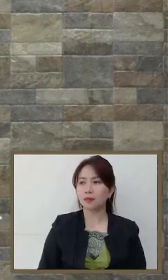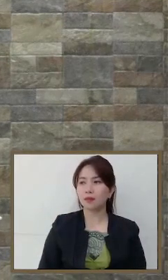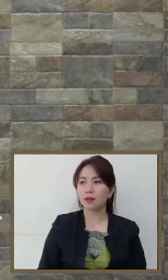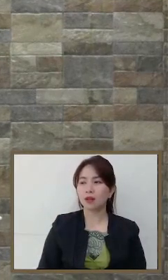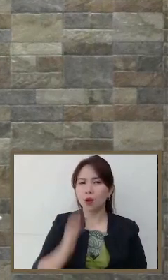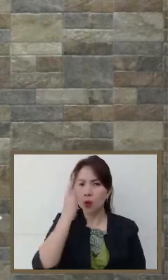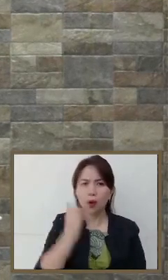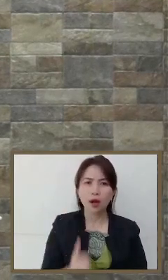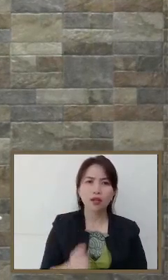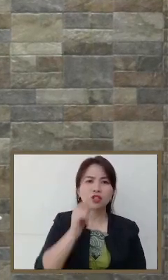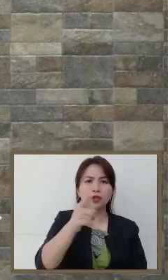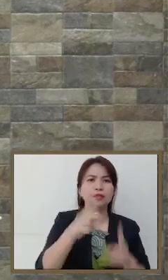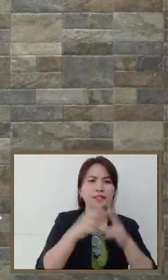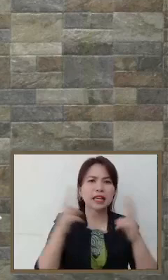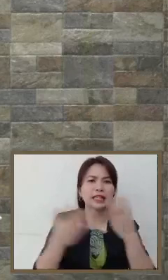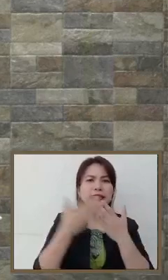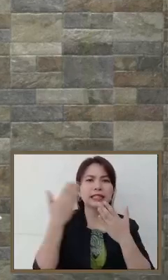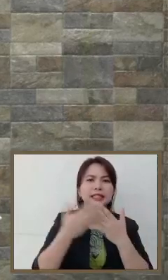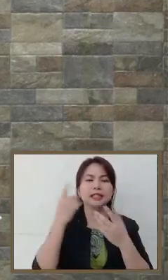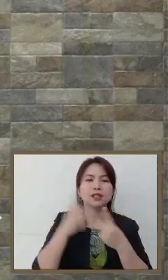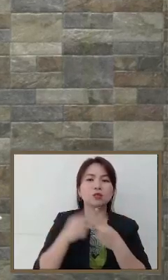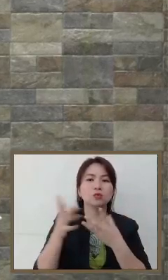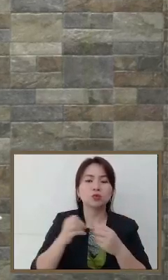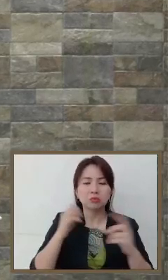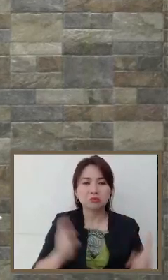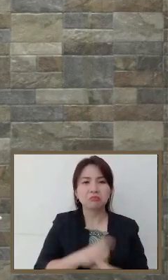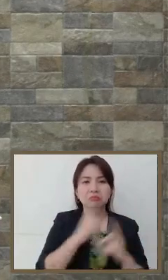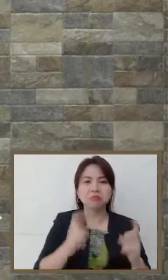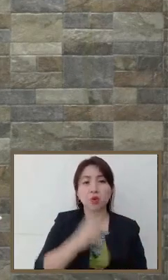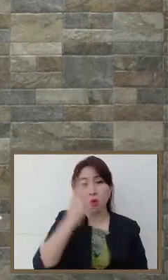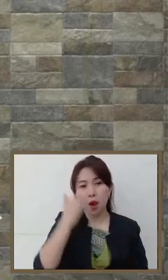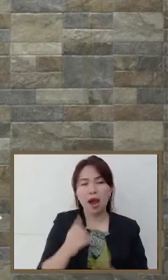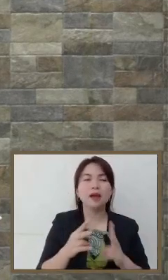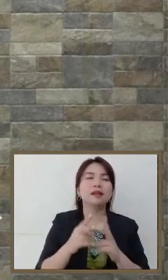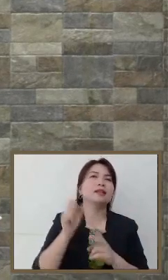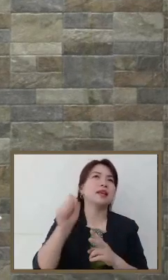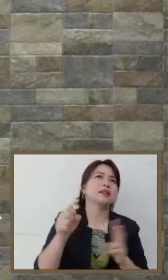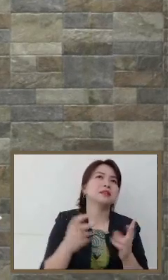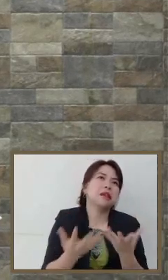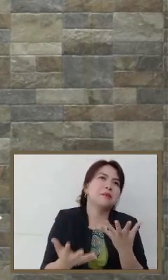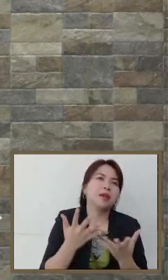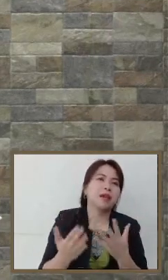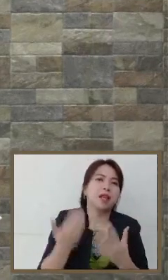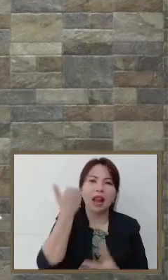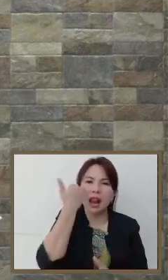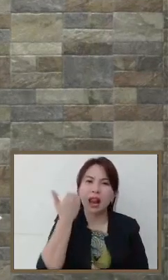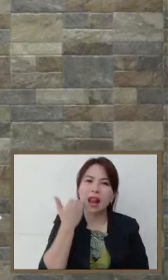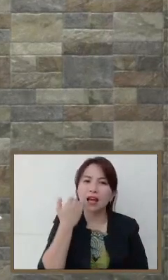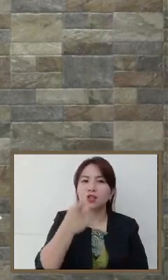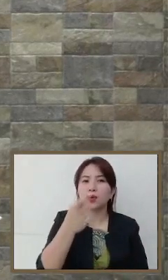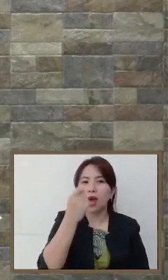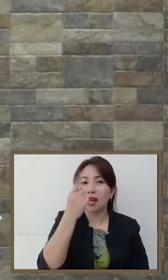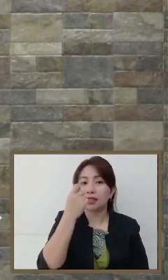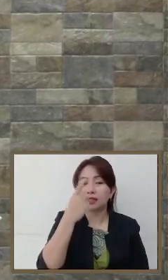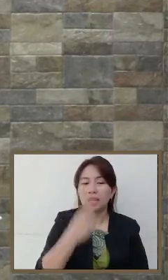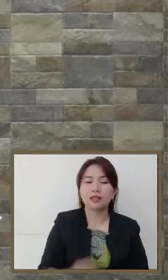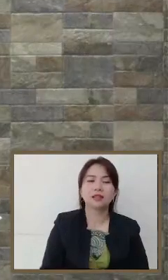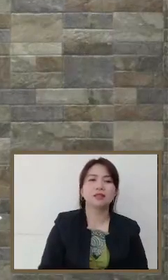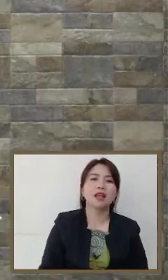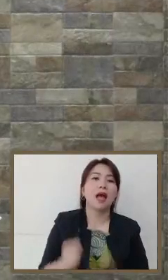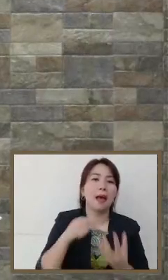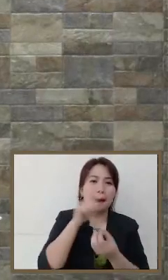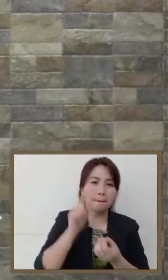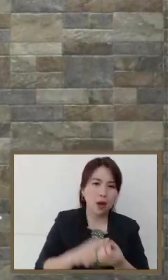dali mong gumawa ng kasalanan maaring may kakulangan ka sa pagkaunawa na ang iyong Diyos sa pinaglingkuran is an